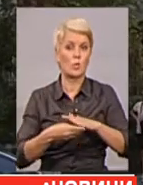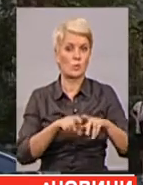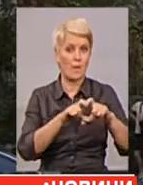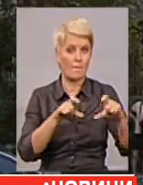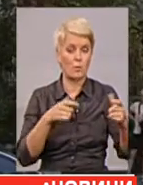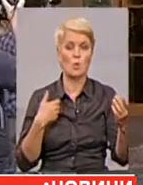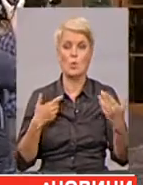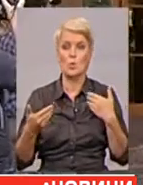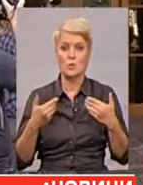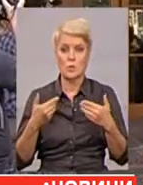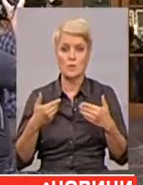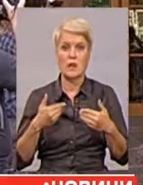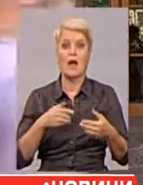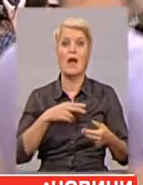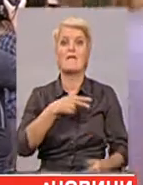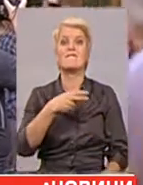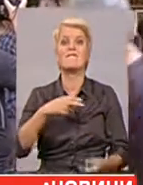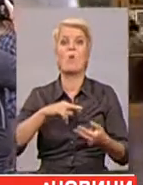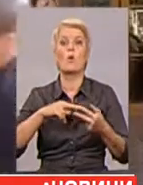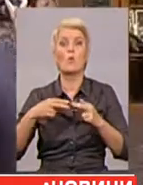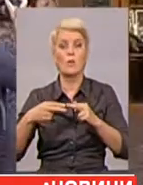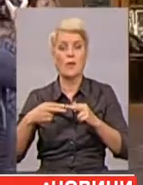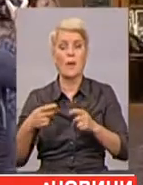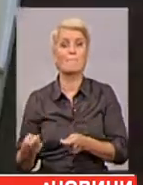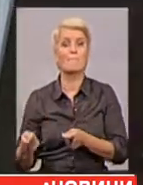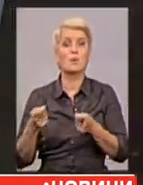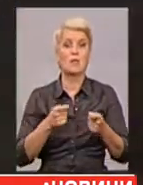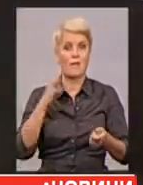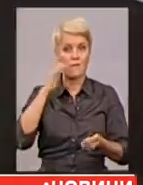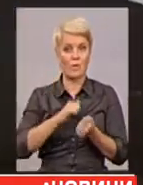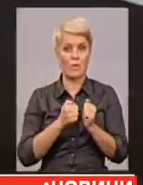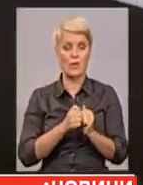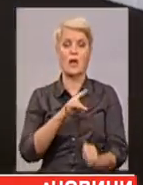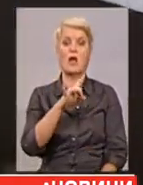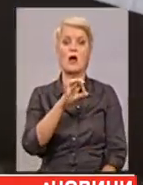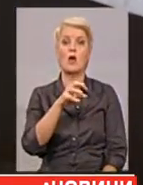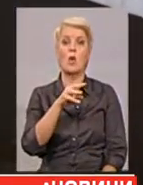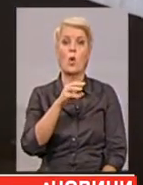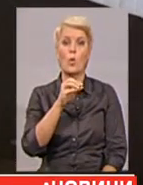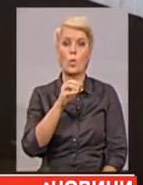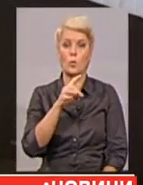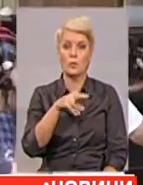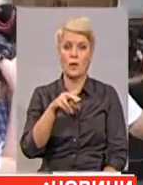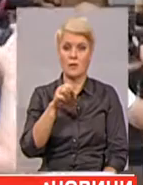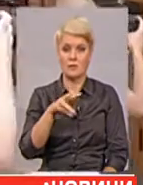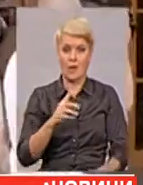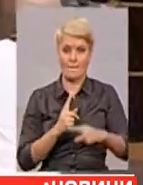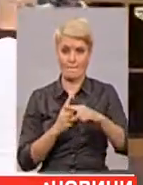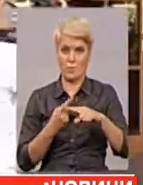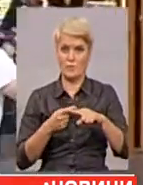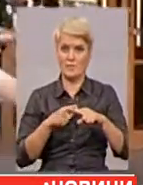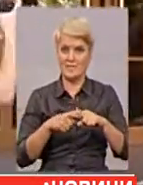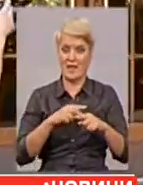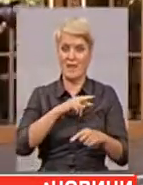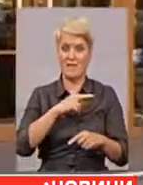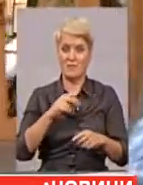найпевніше стосується формули поставок вугілля «Роттердам Плюс», каже речниця відомства. Така методика розрахунків мала усунути